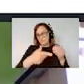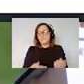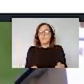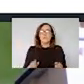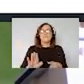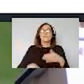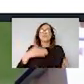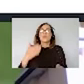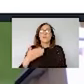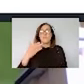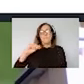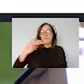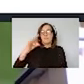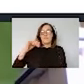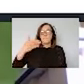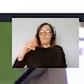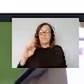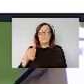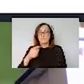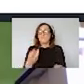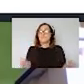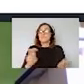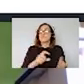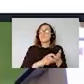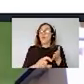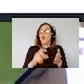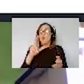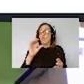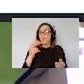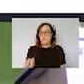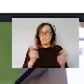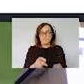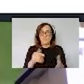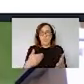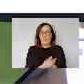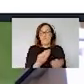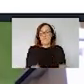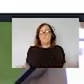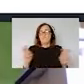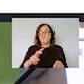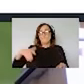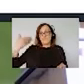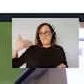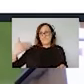po zalogowaniu. Logujemy się, żeby mieć dostęp do tych prezentacji, do tych quizów. Nowa prezentacja,